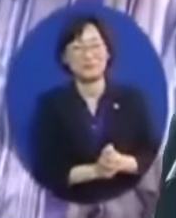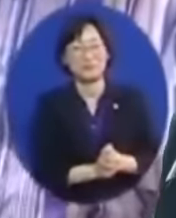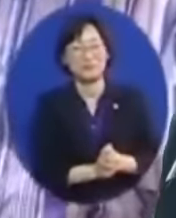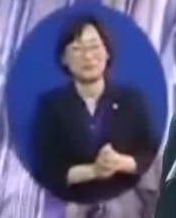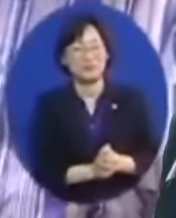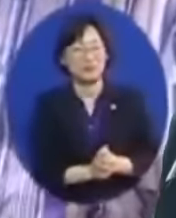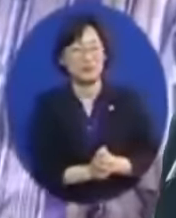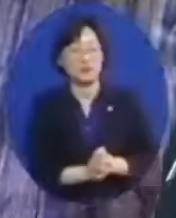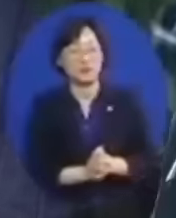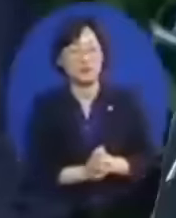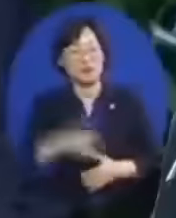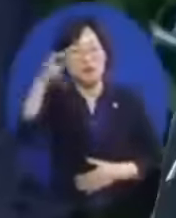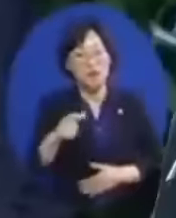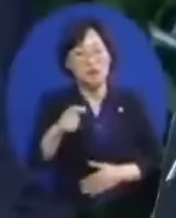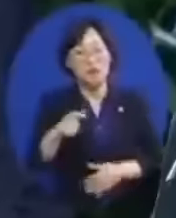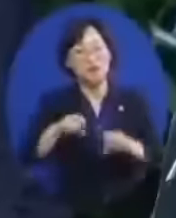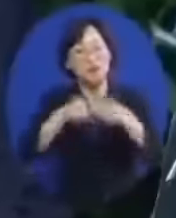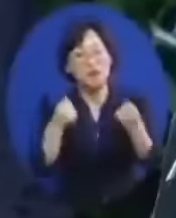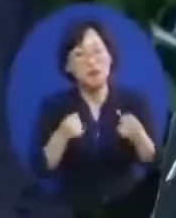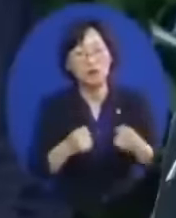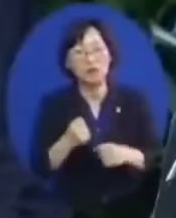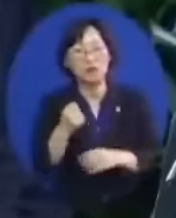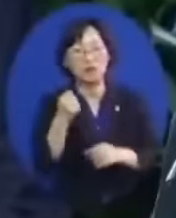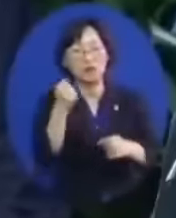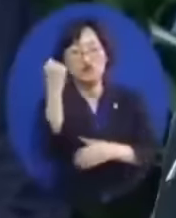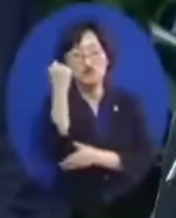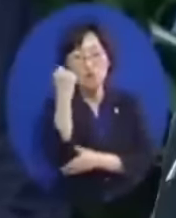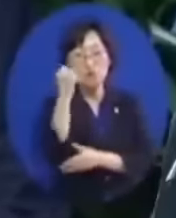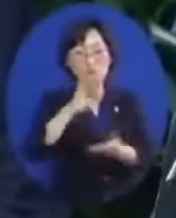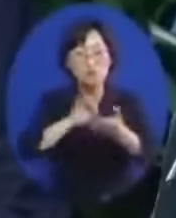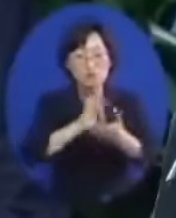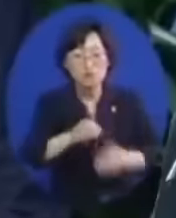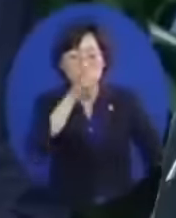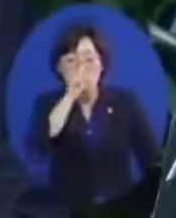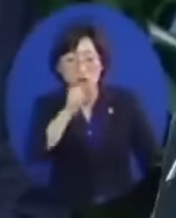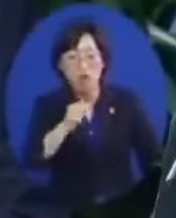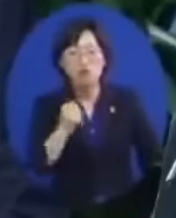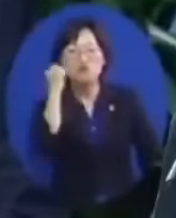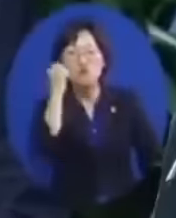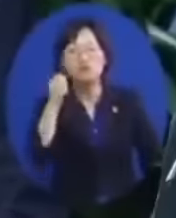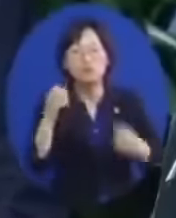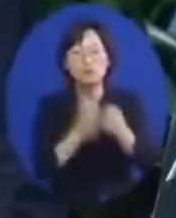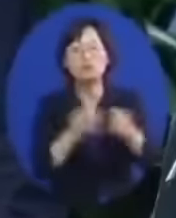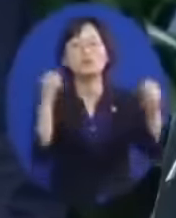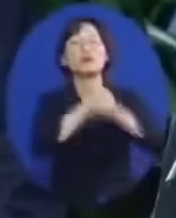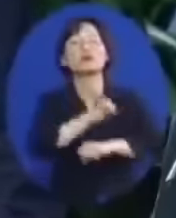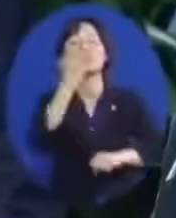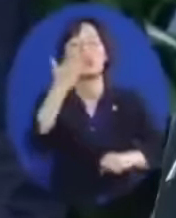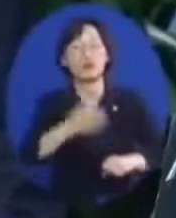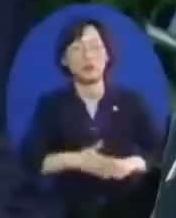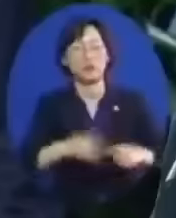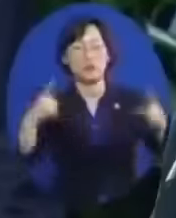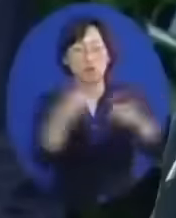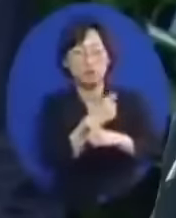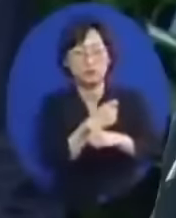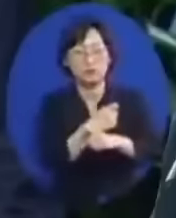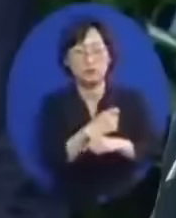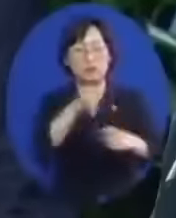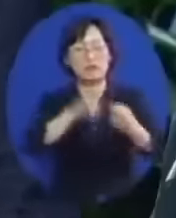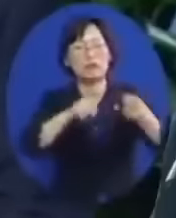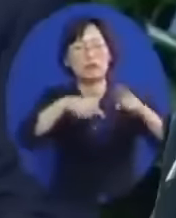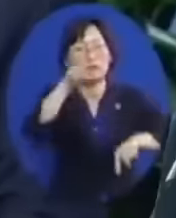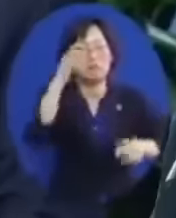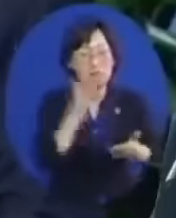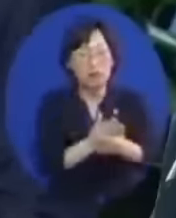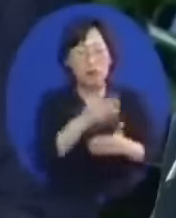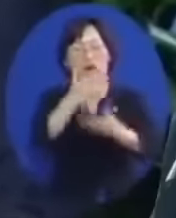강한 자는 부러집니다. 주먹을 쓴 좋아하는 자는 주먹으로서 망하는 것입니다. 원수를 원수로 갚지 말라고